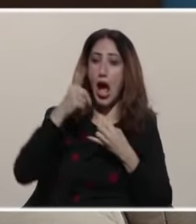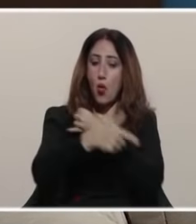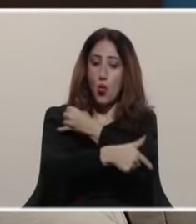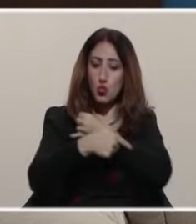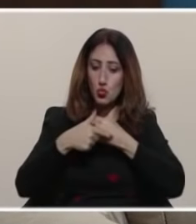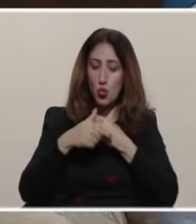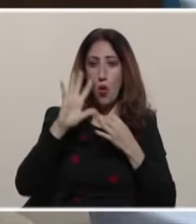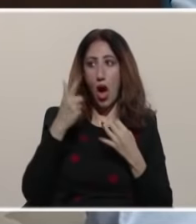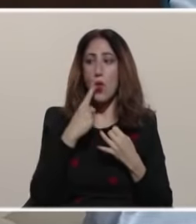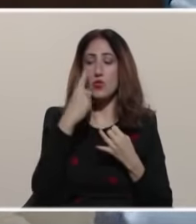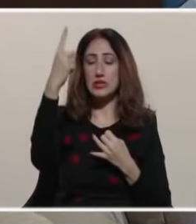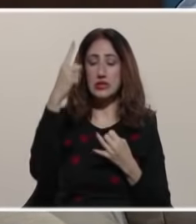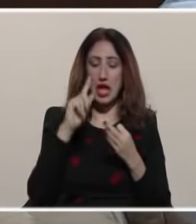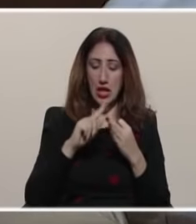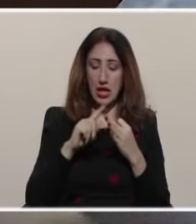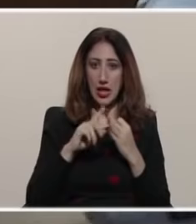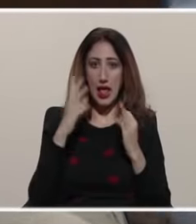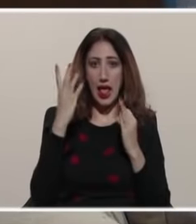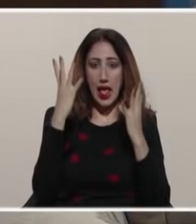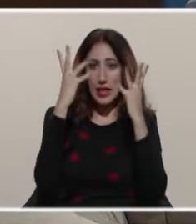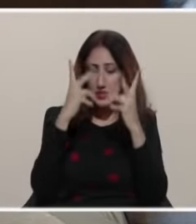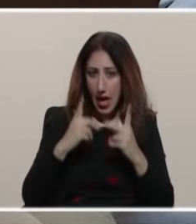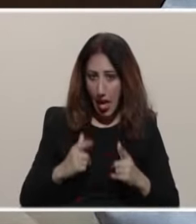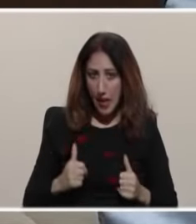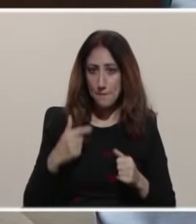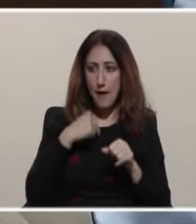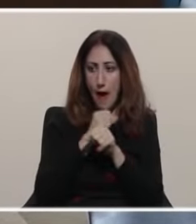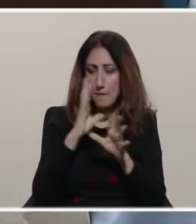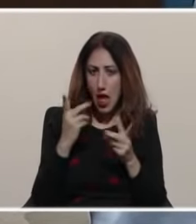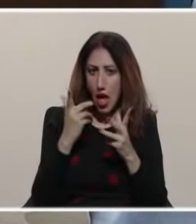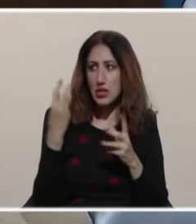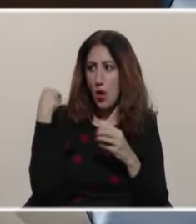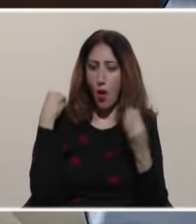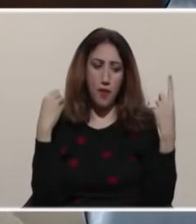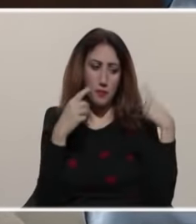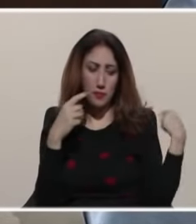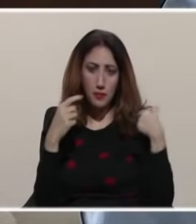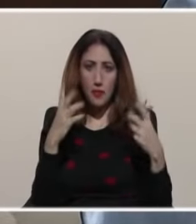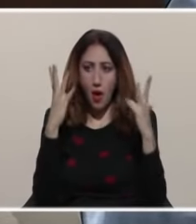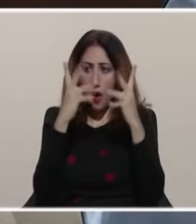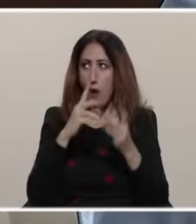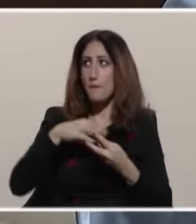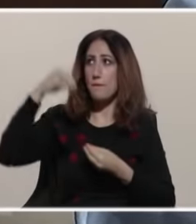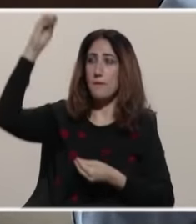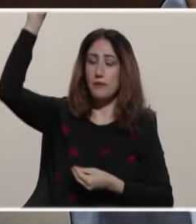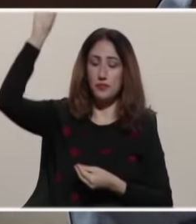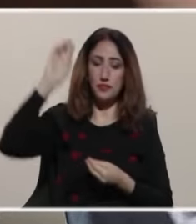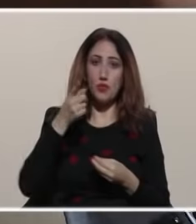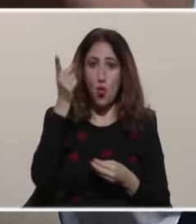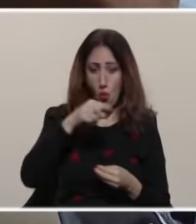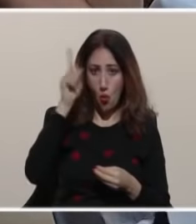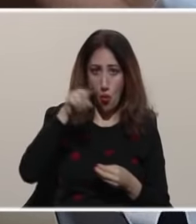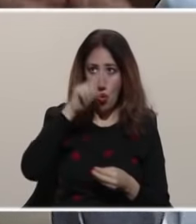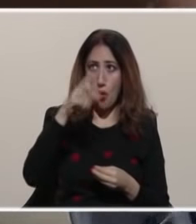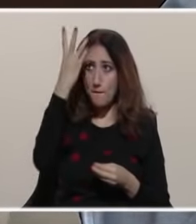ورفع سنوي. الحساب الختامي، الرفع اليومي الأعمال بترفع كل يوم إلى